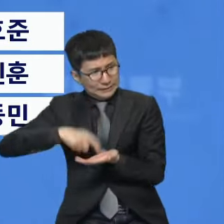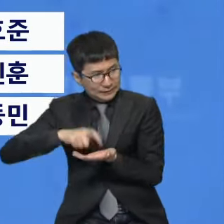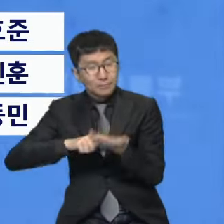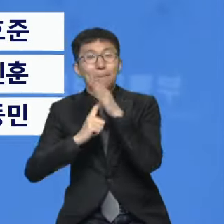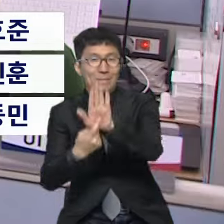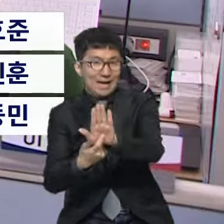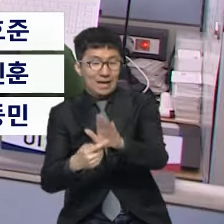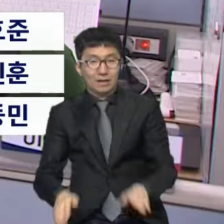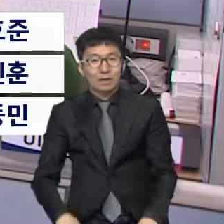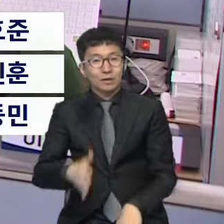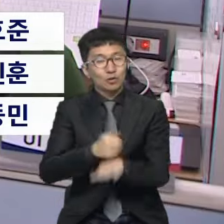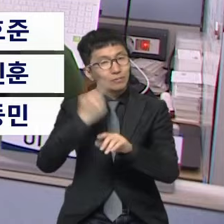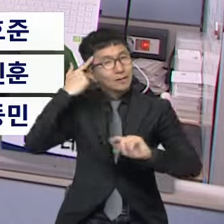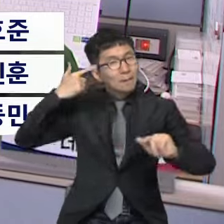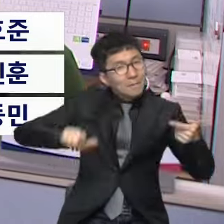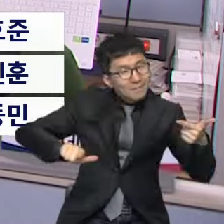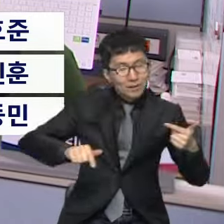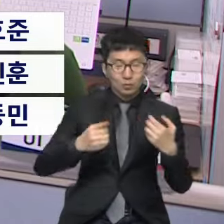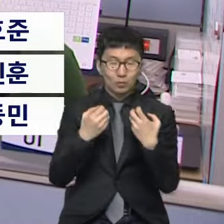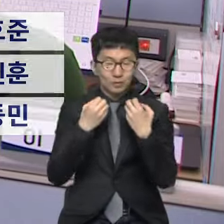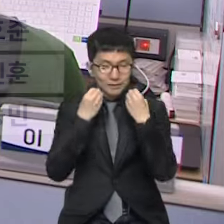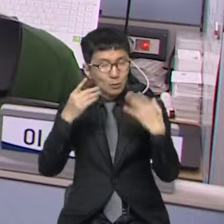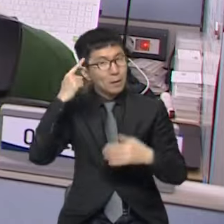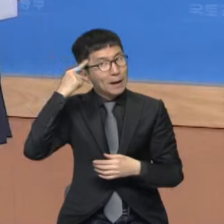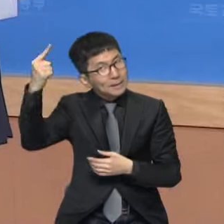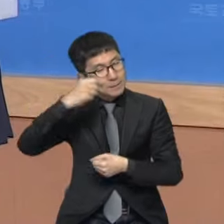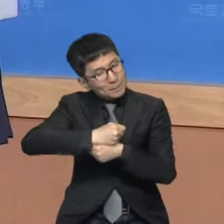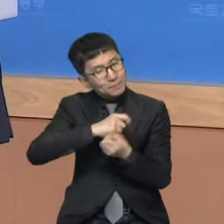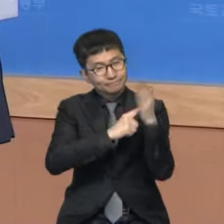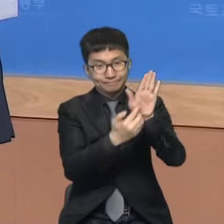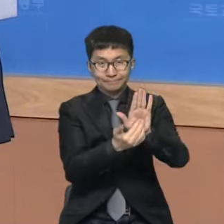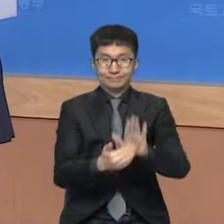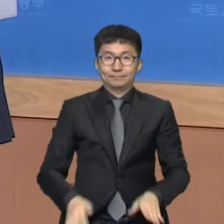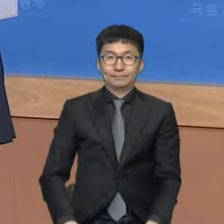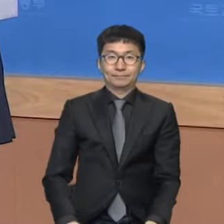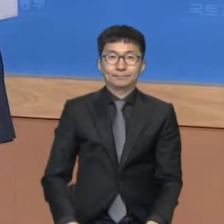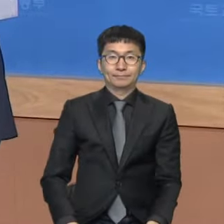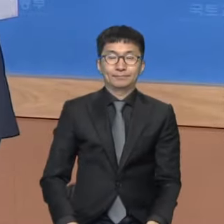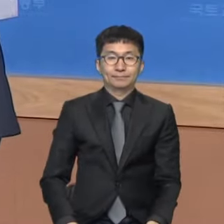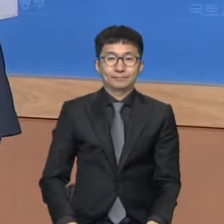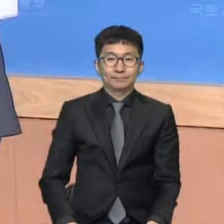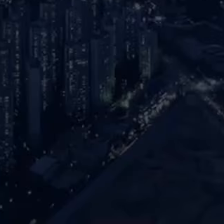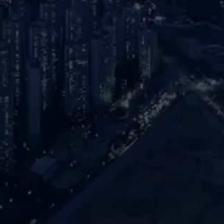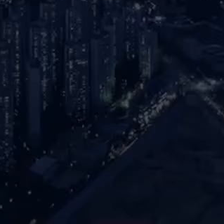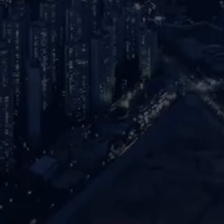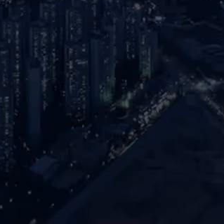재차 반대 입장과 대안을 내놓은 거로 풀이됩니다. SBS 이호건입니다.